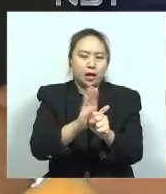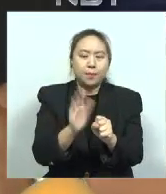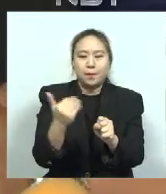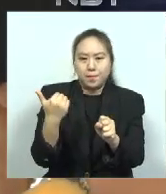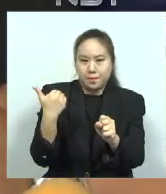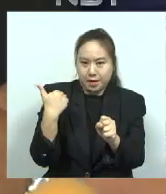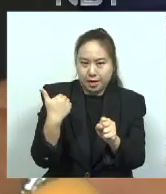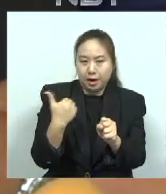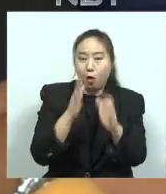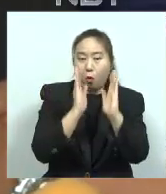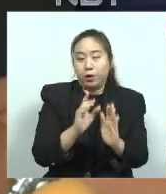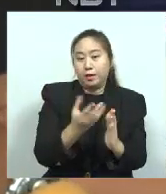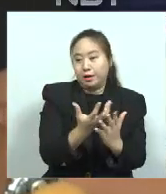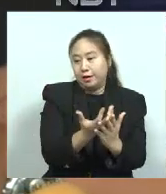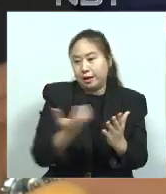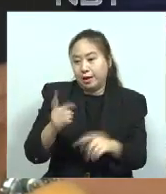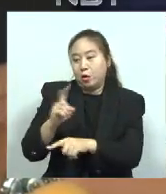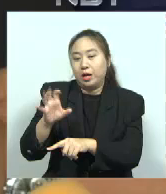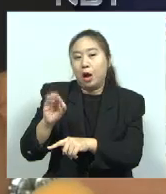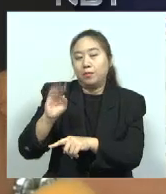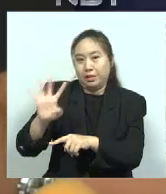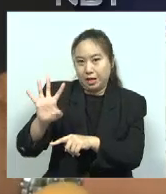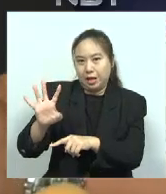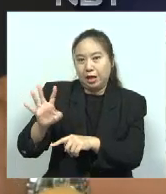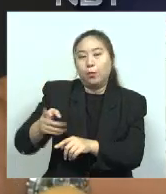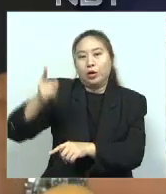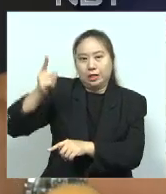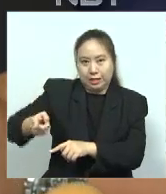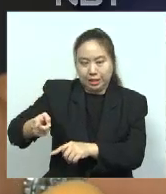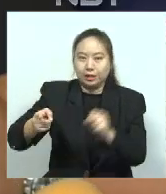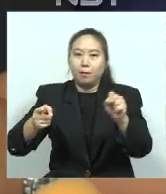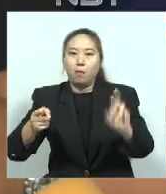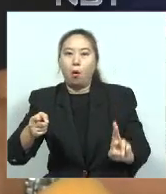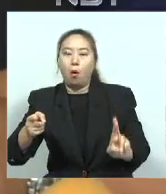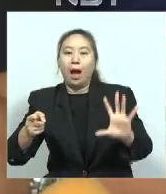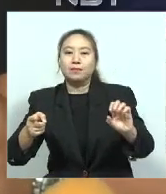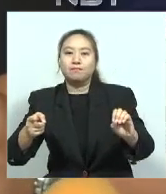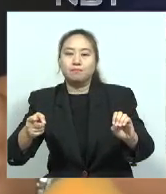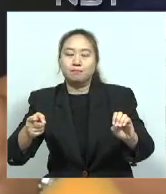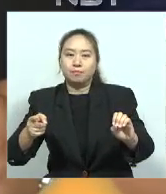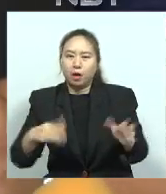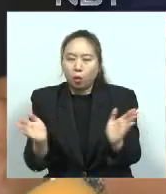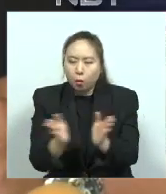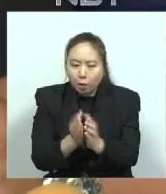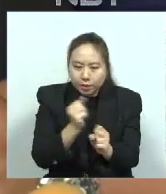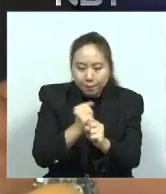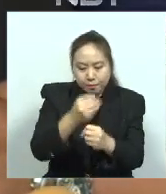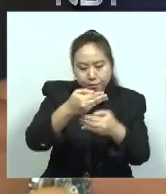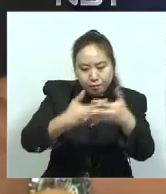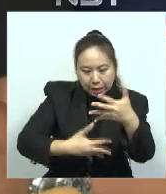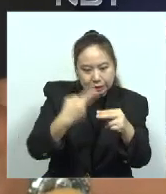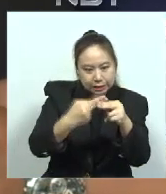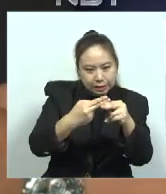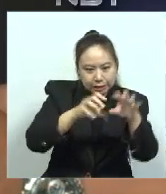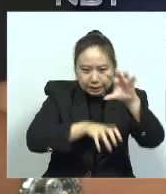มี194คนเป็นตัวจริงบวกกับ50คนเป็นตัวสำรองเราก็รวบรวมทำบัญชีจัดเรียงลำดับเสนอ